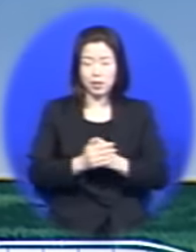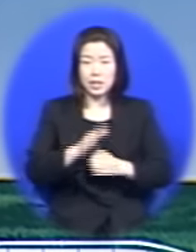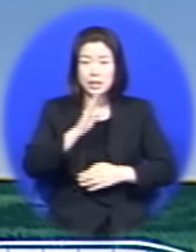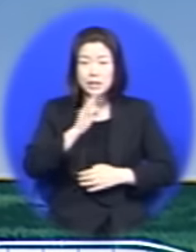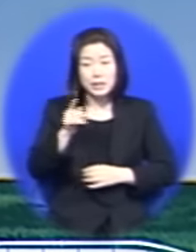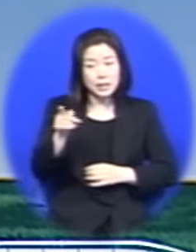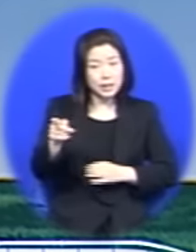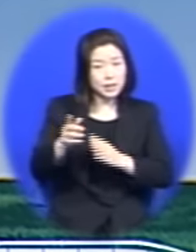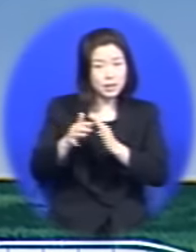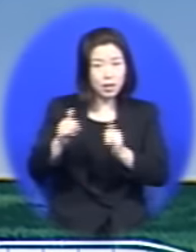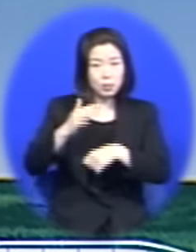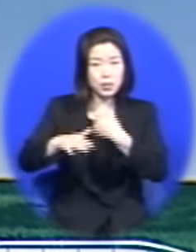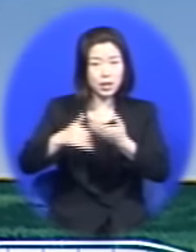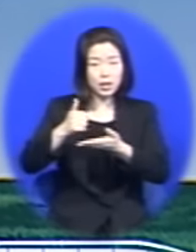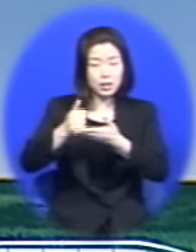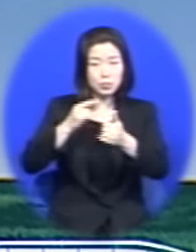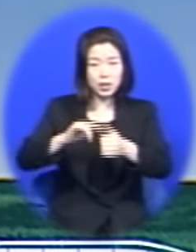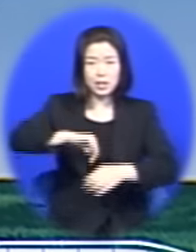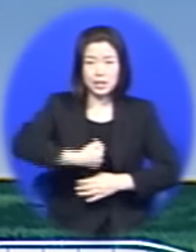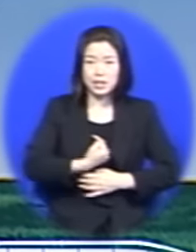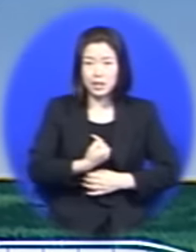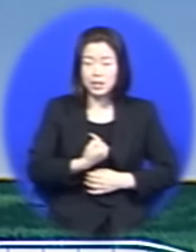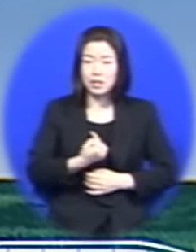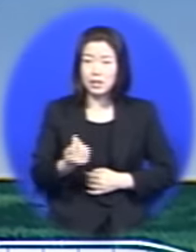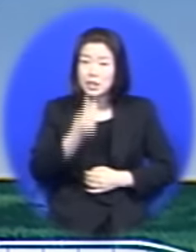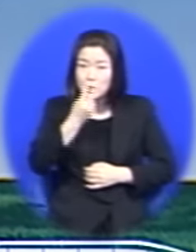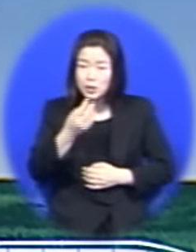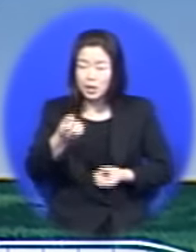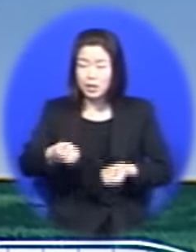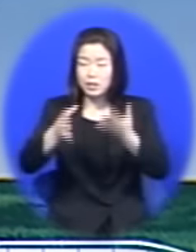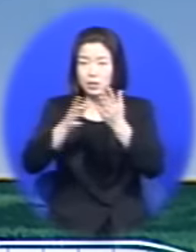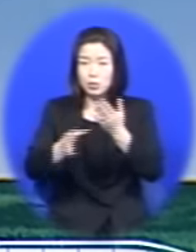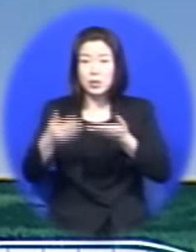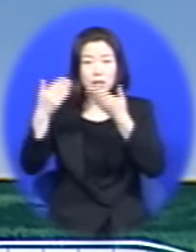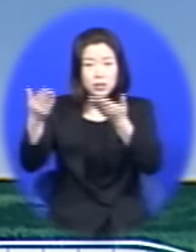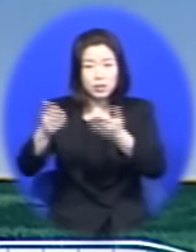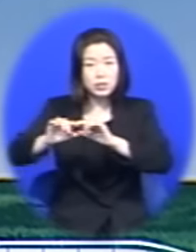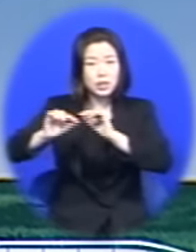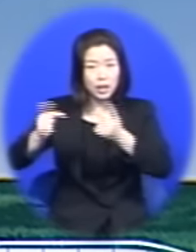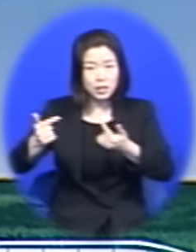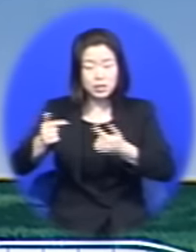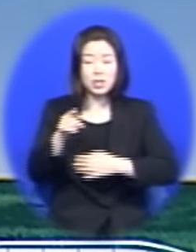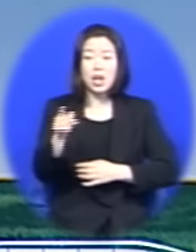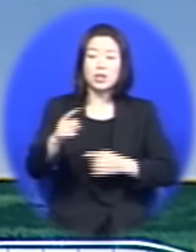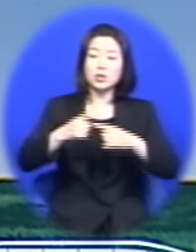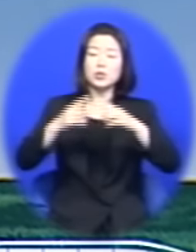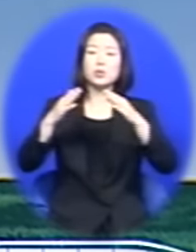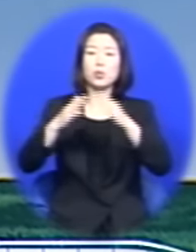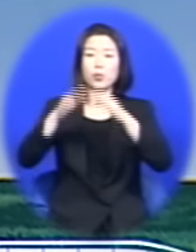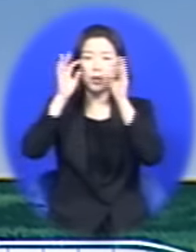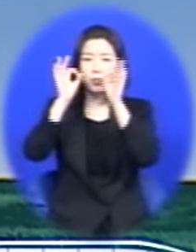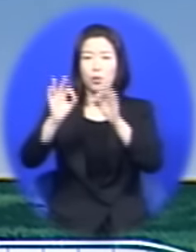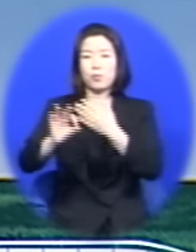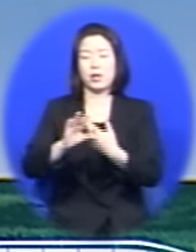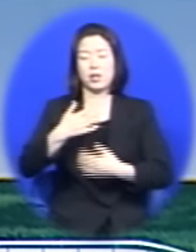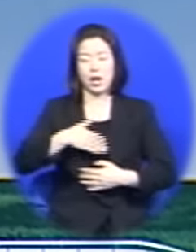진짜 이 사람이 하나님께 자기 자신을 산 제물로 바쳤는지 안 바쳤는지는 교회를 보고 아는 거예요. 그 사람이 이룬 교회를